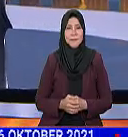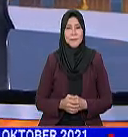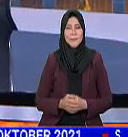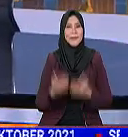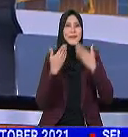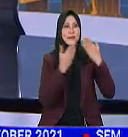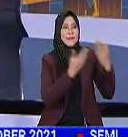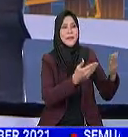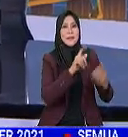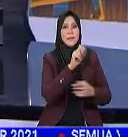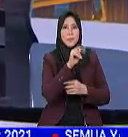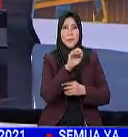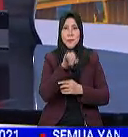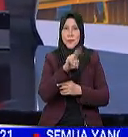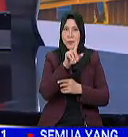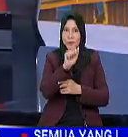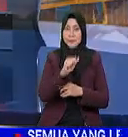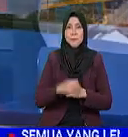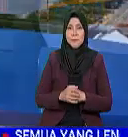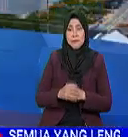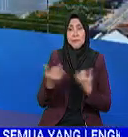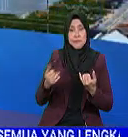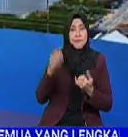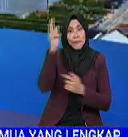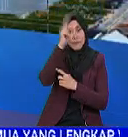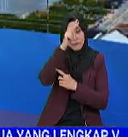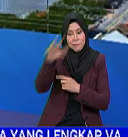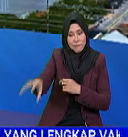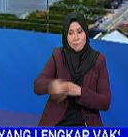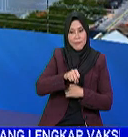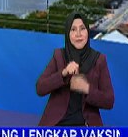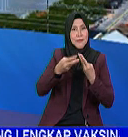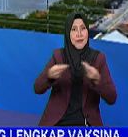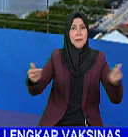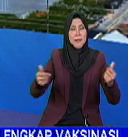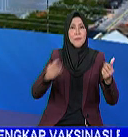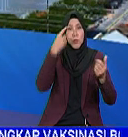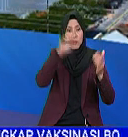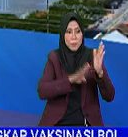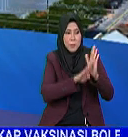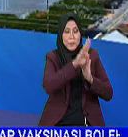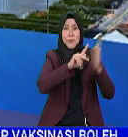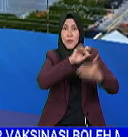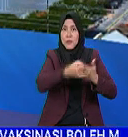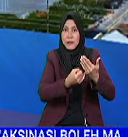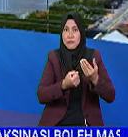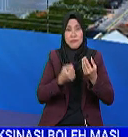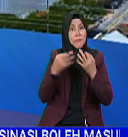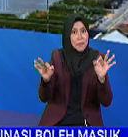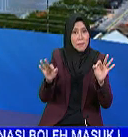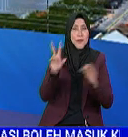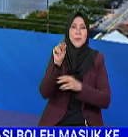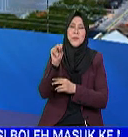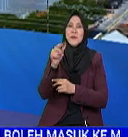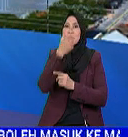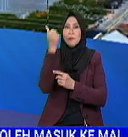Oh ya terima kasih tunjuk Lia pengambilan tanah oleh kerajaan untuk tujuan pembangunan proyek bukan dibuat secara percuma namun yang